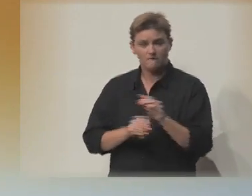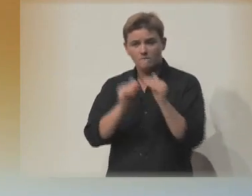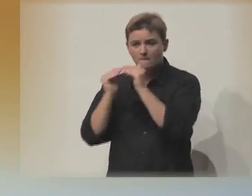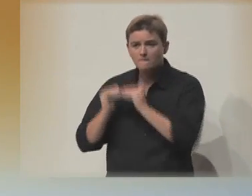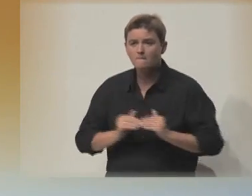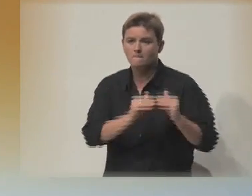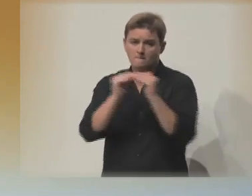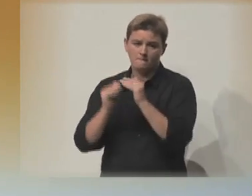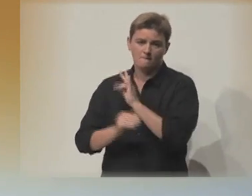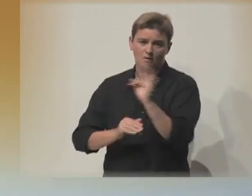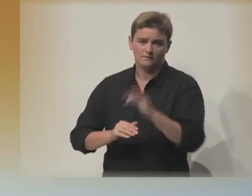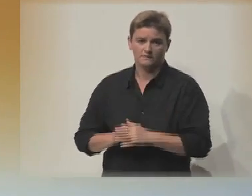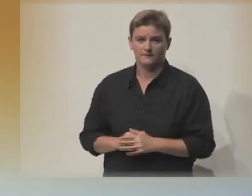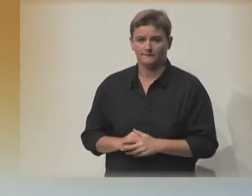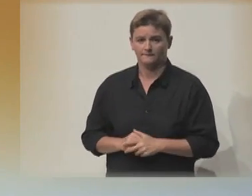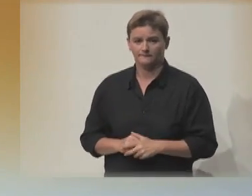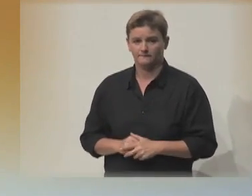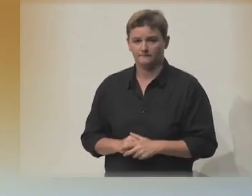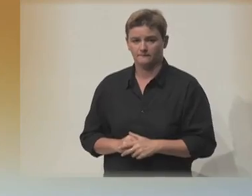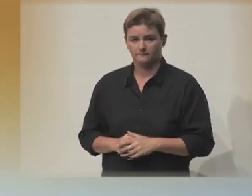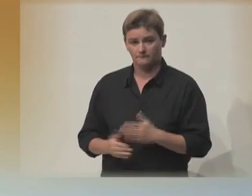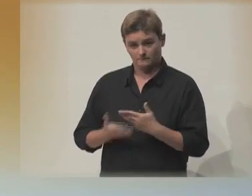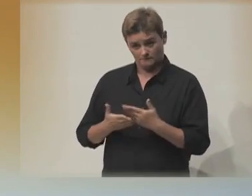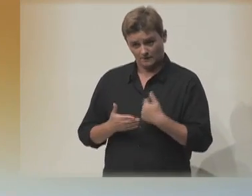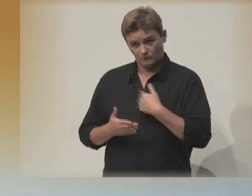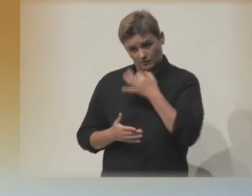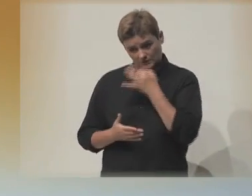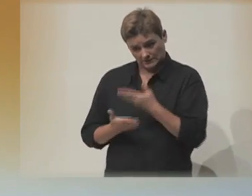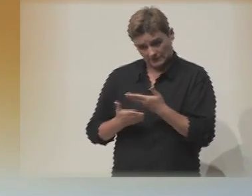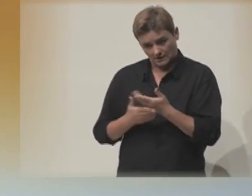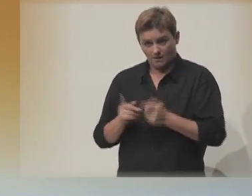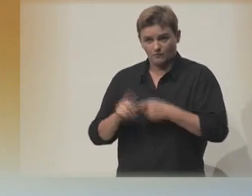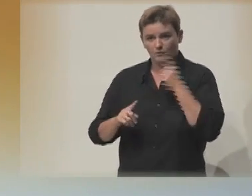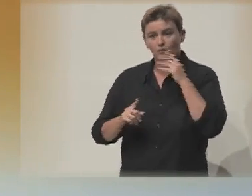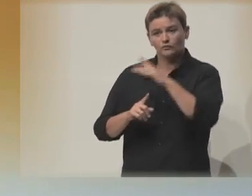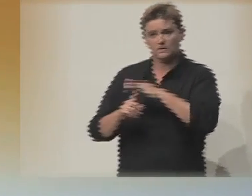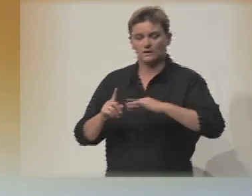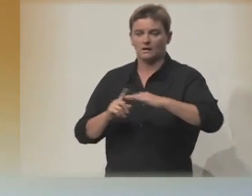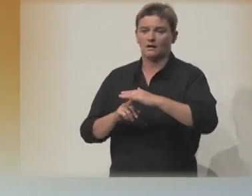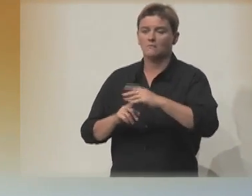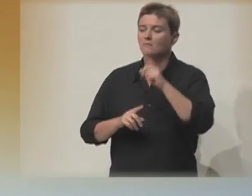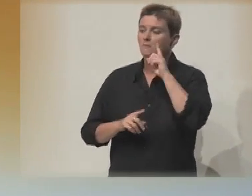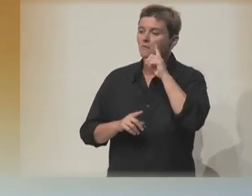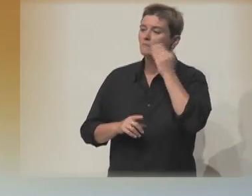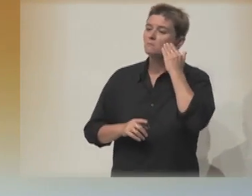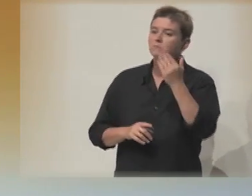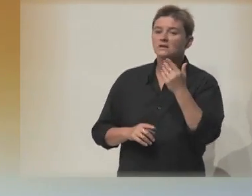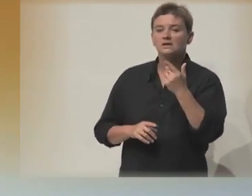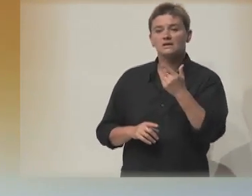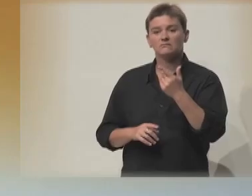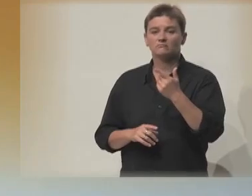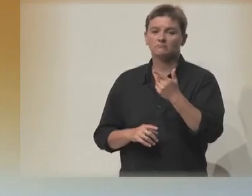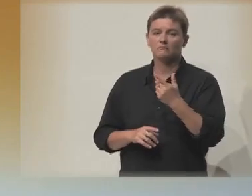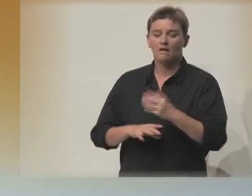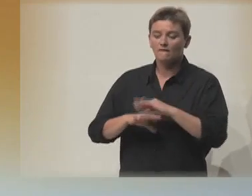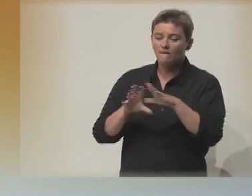Et ne vous trompez pas, c'est une grande affirmation sociale. Parce que quand vous êtes fils de famille, que la